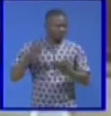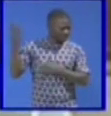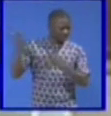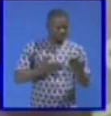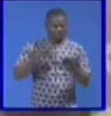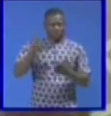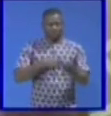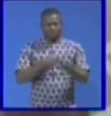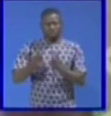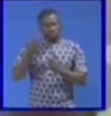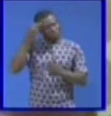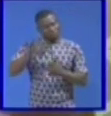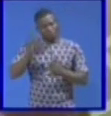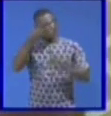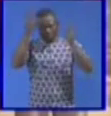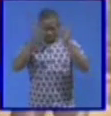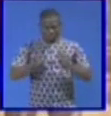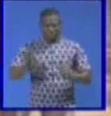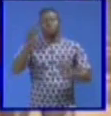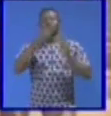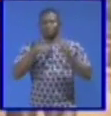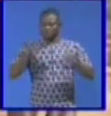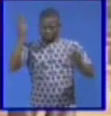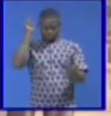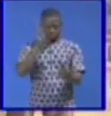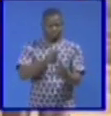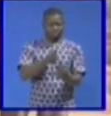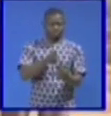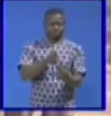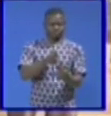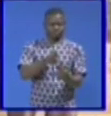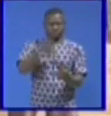faut pour que la statue reflète le héros, le père de la révolution burkinabé.